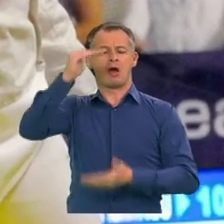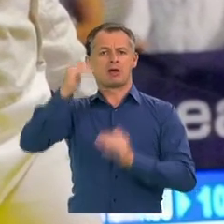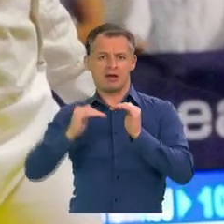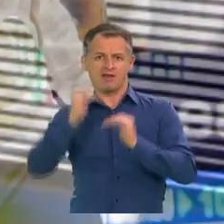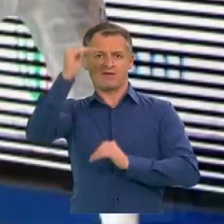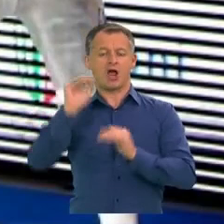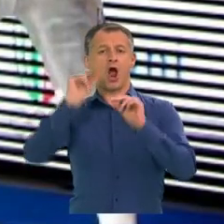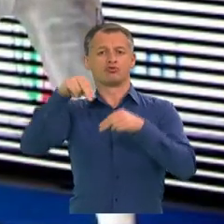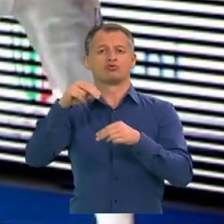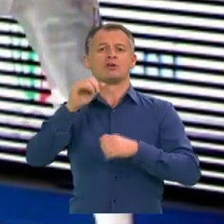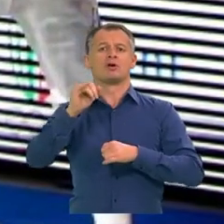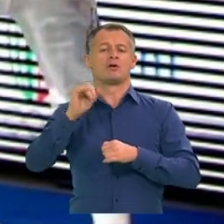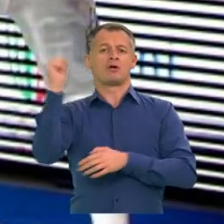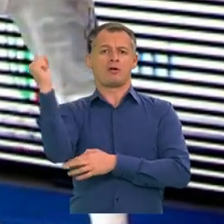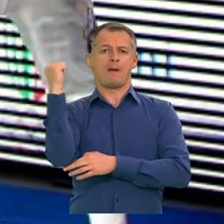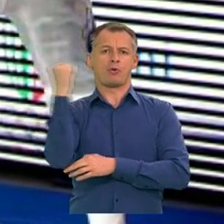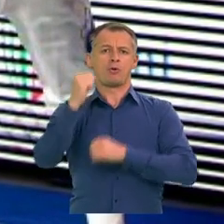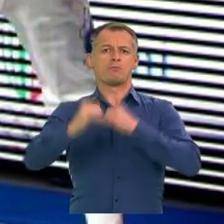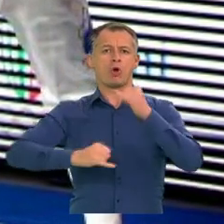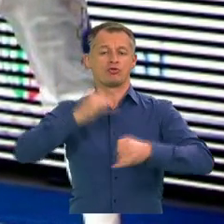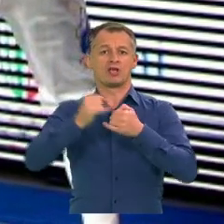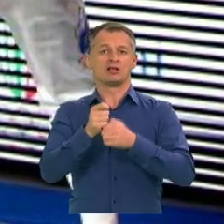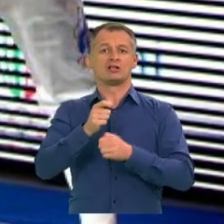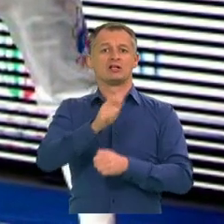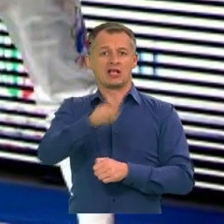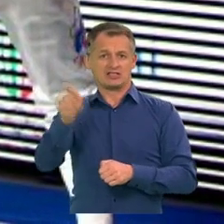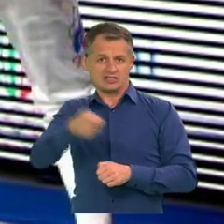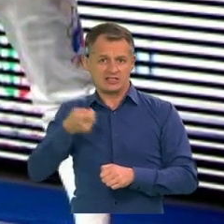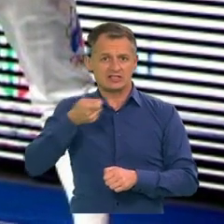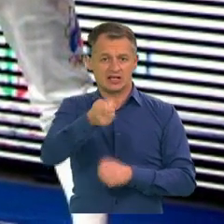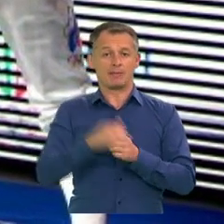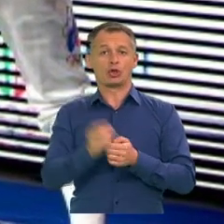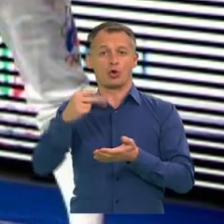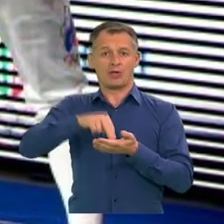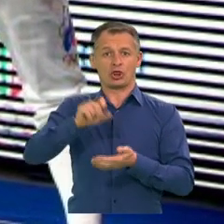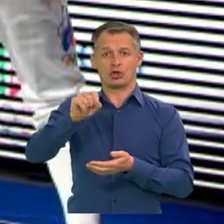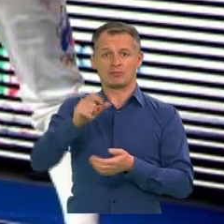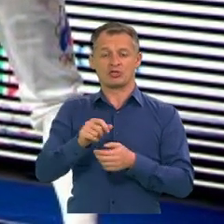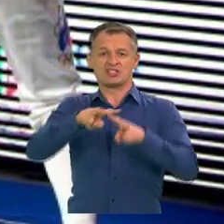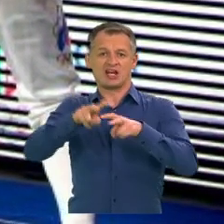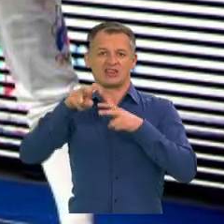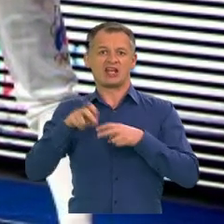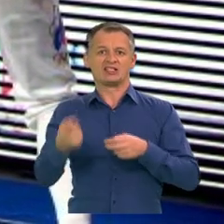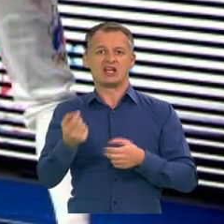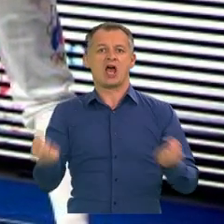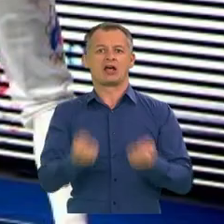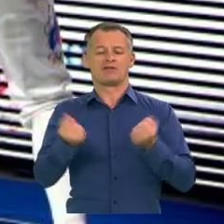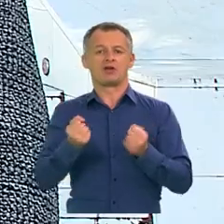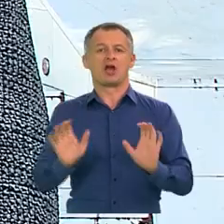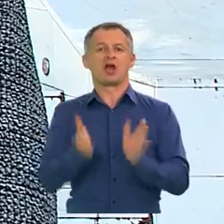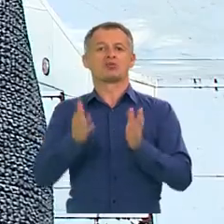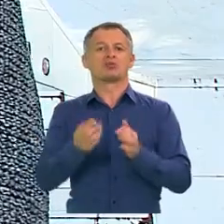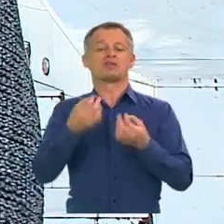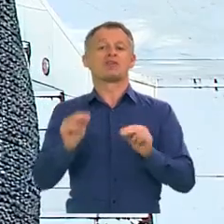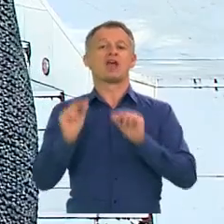carierei, campion mondial și vicecampion olimpic la scrimă. În 2012 s-a retras din activitate și a luat calea antrenoratului.